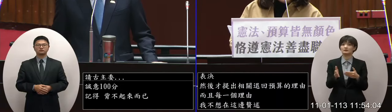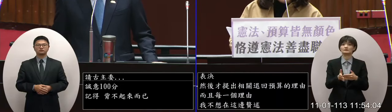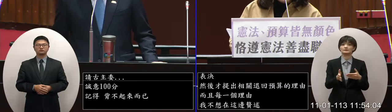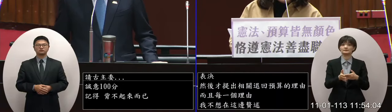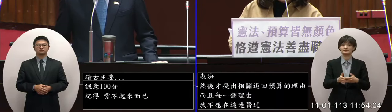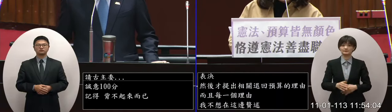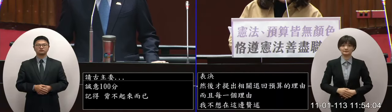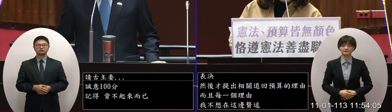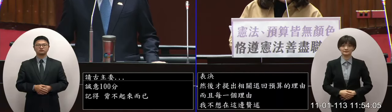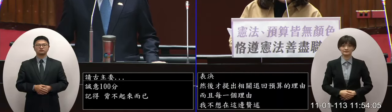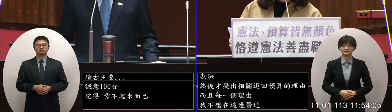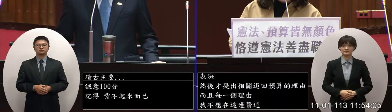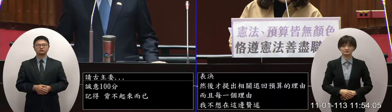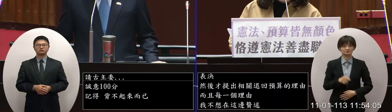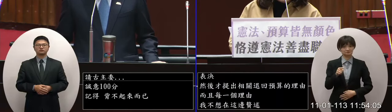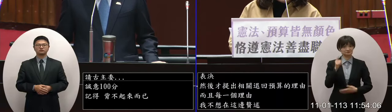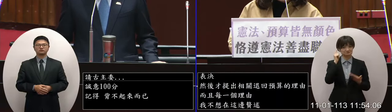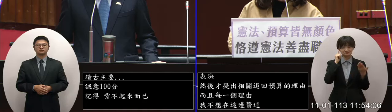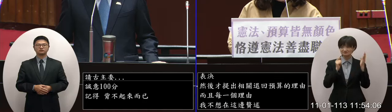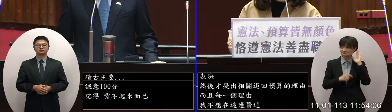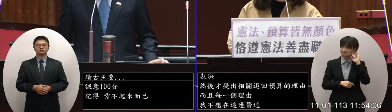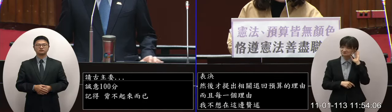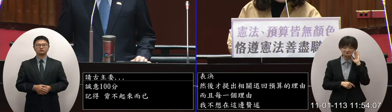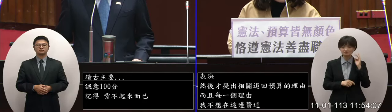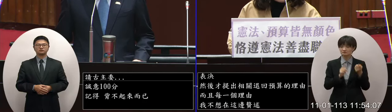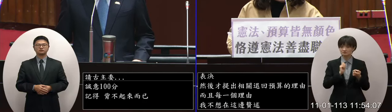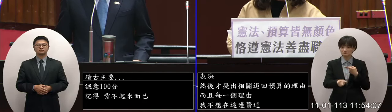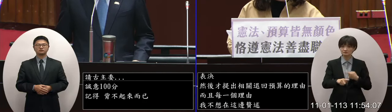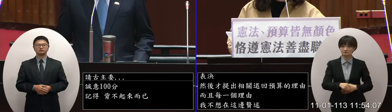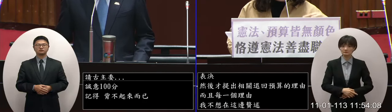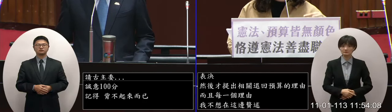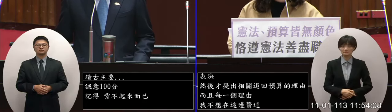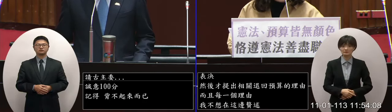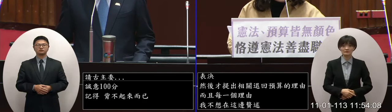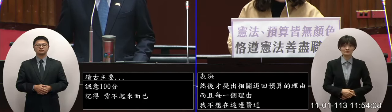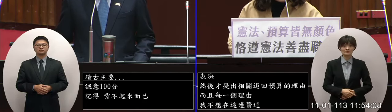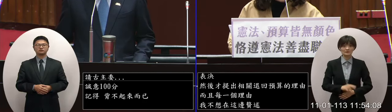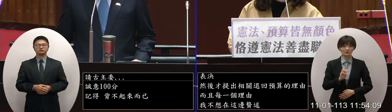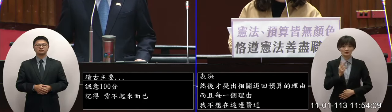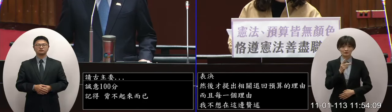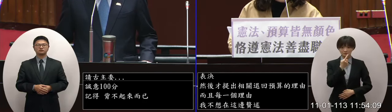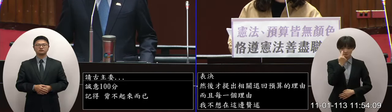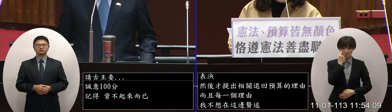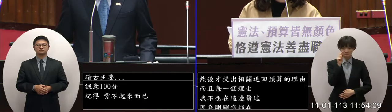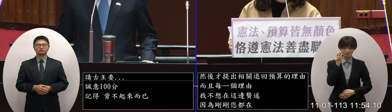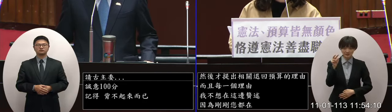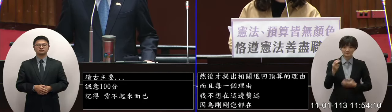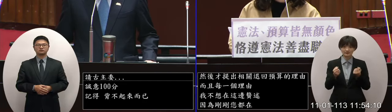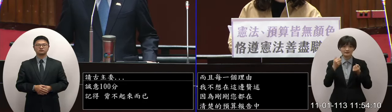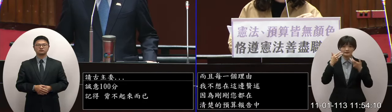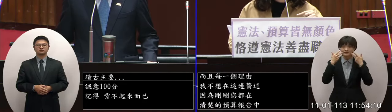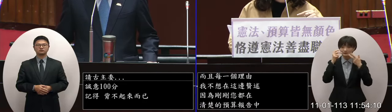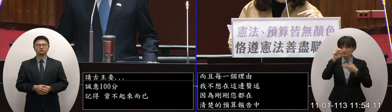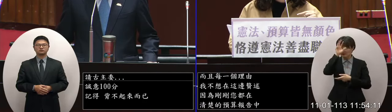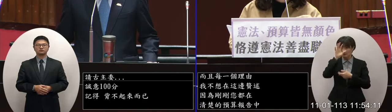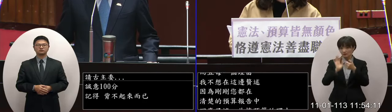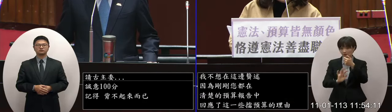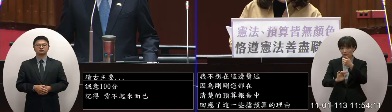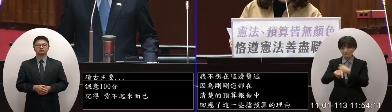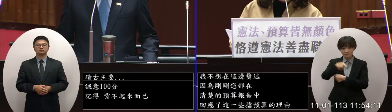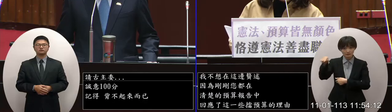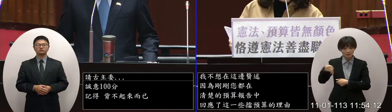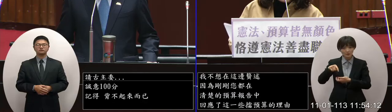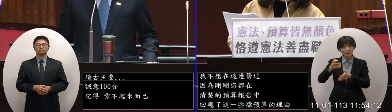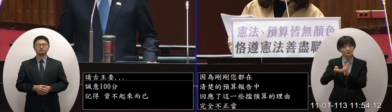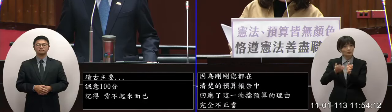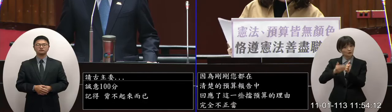预算的理由，完全不正当。或者是说，您也看到了在野党的委员对于预算编列的一些建